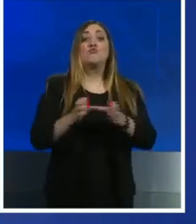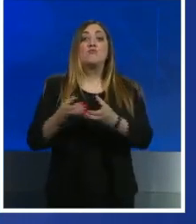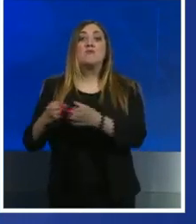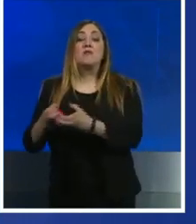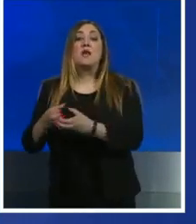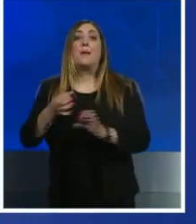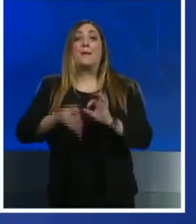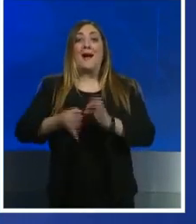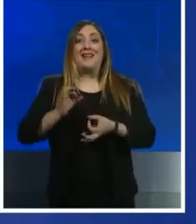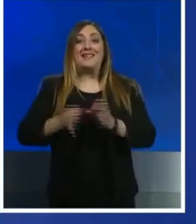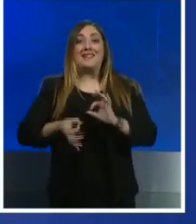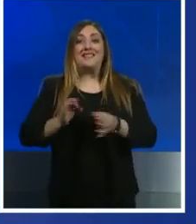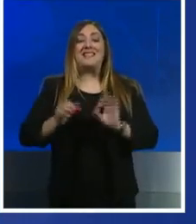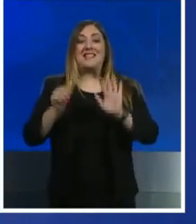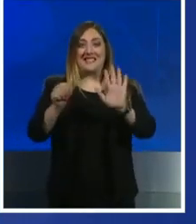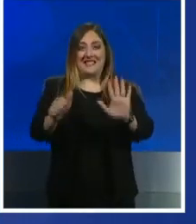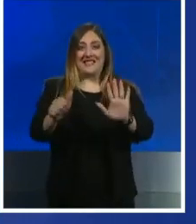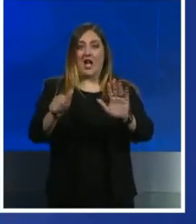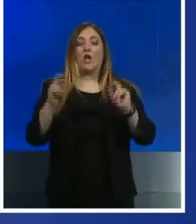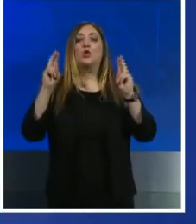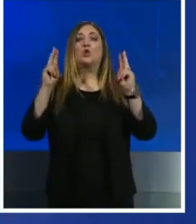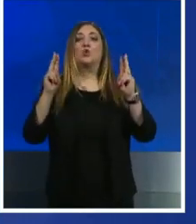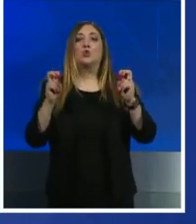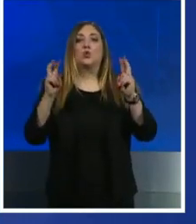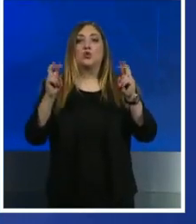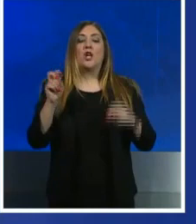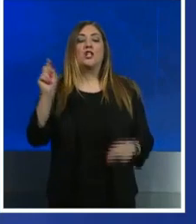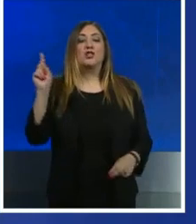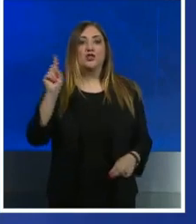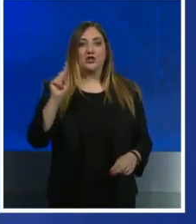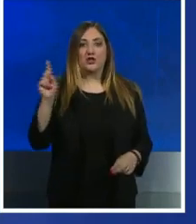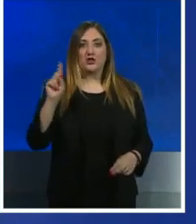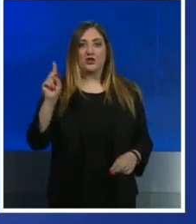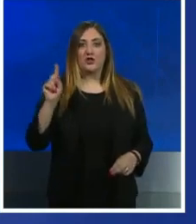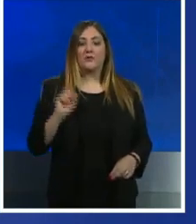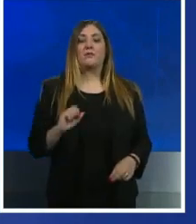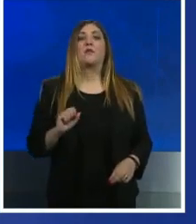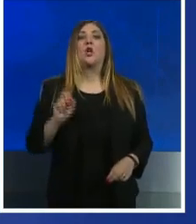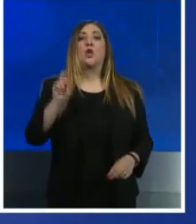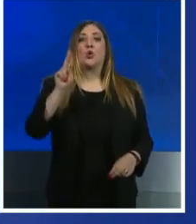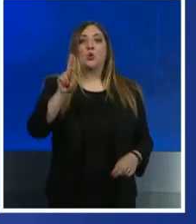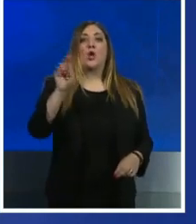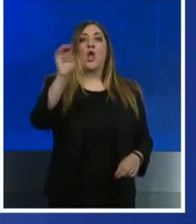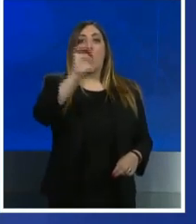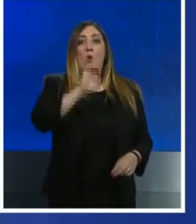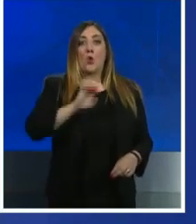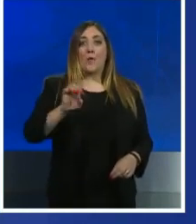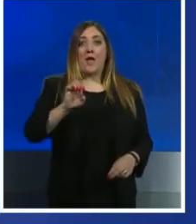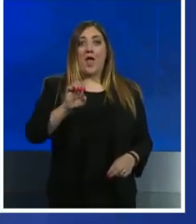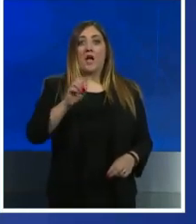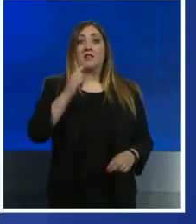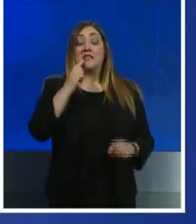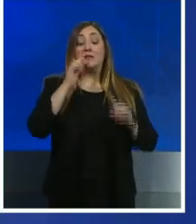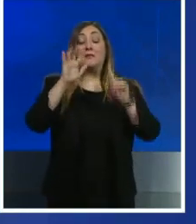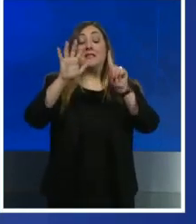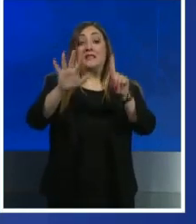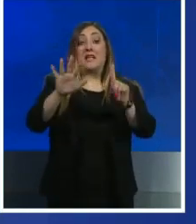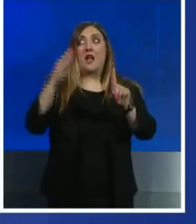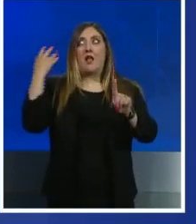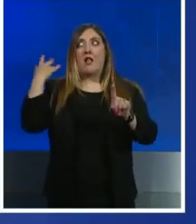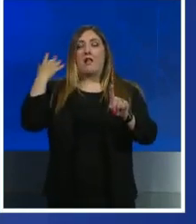partiti politiċi. Tema mażula għad-dibattitu tal-lum hija l-Unjoni Ewropea, 15-il sena esperjenza u